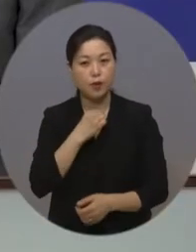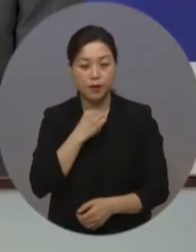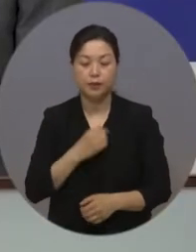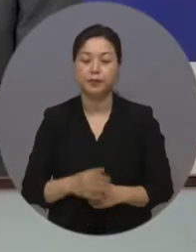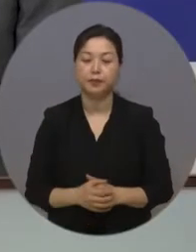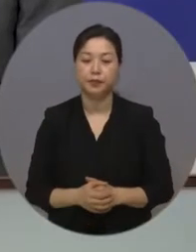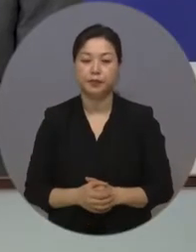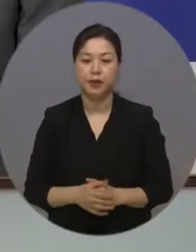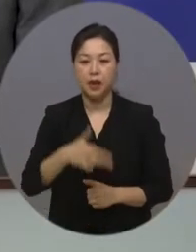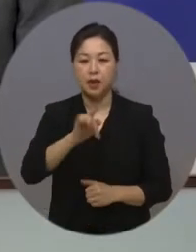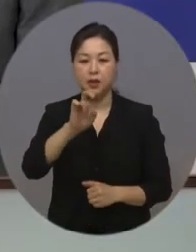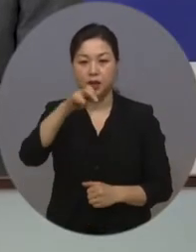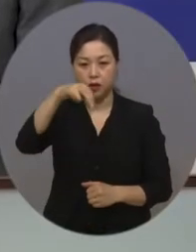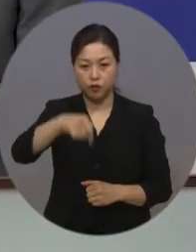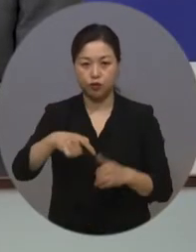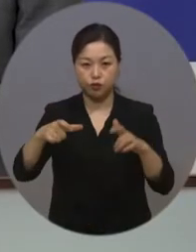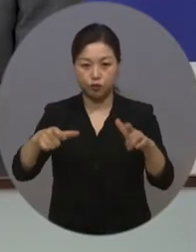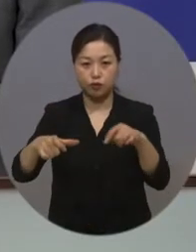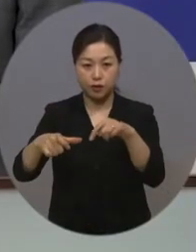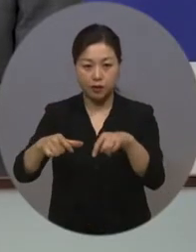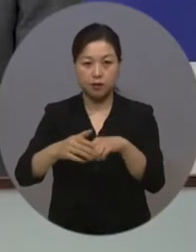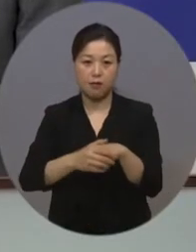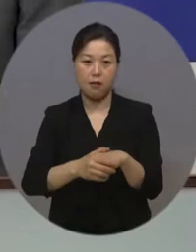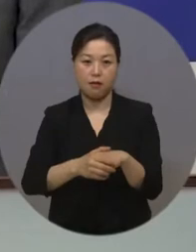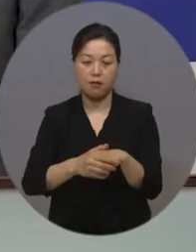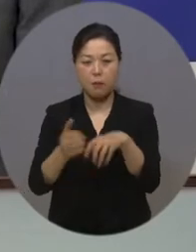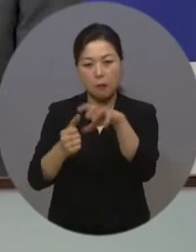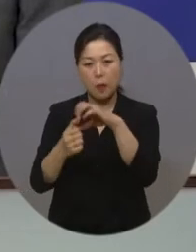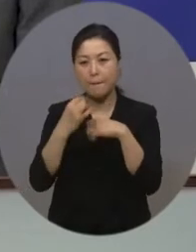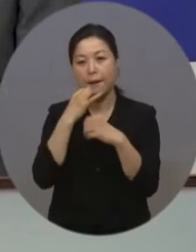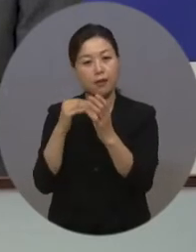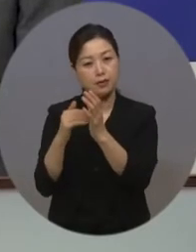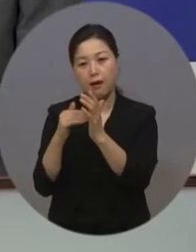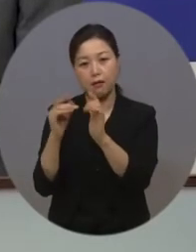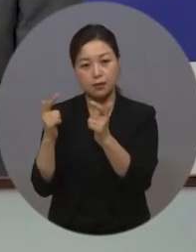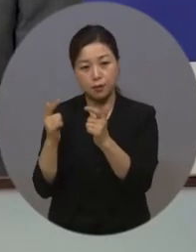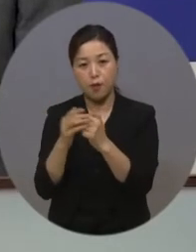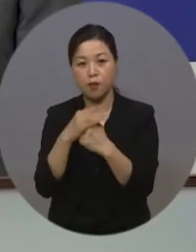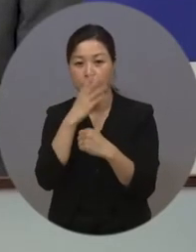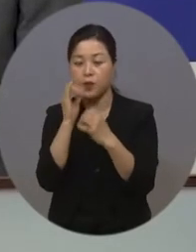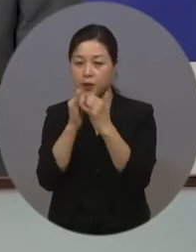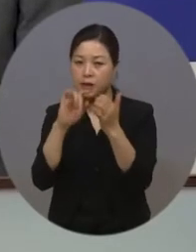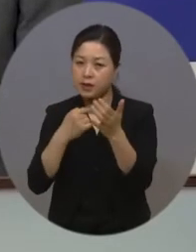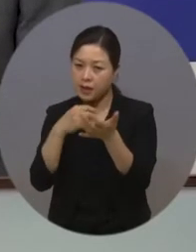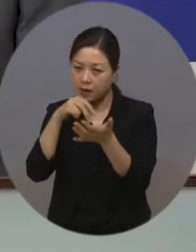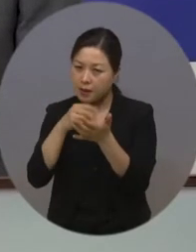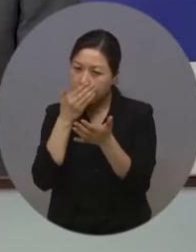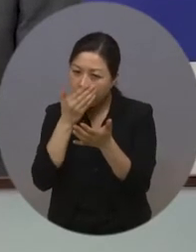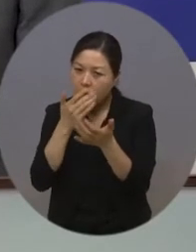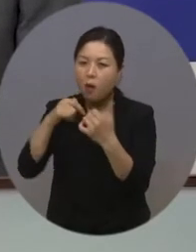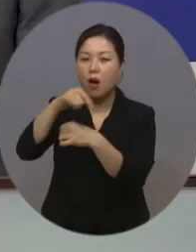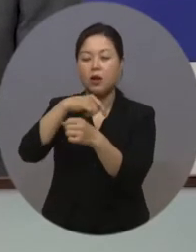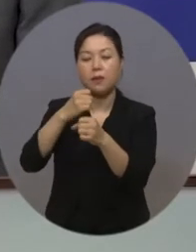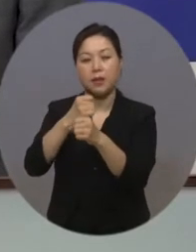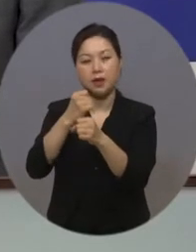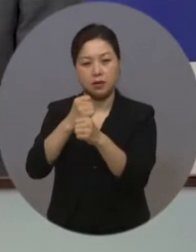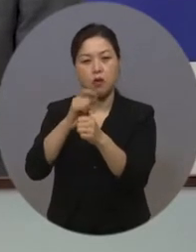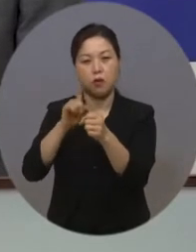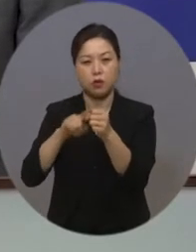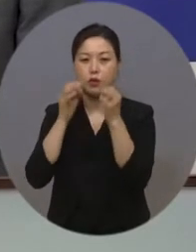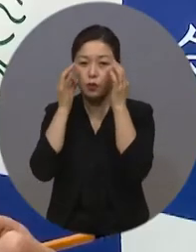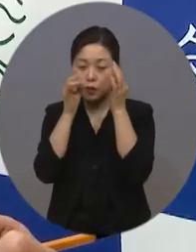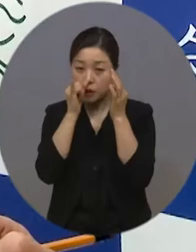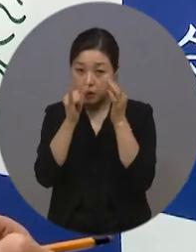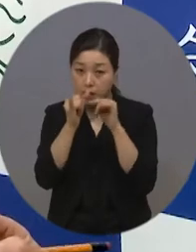장수 그래서 조금 다른게 단 성보호에 그치는게 아니라 그 노인들이 자립할 수 있는 환경을 만들기 서 노력하신 다고 이야기를